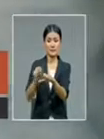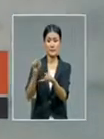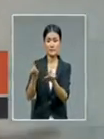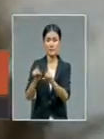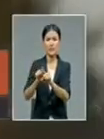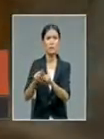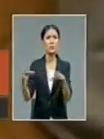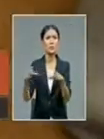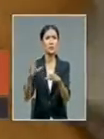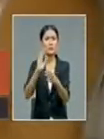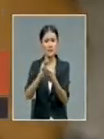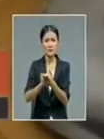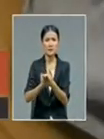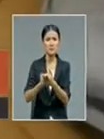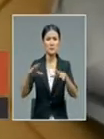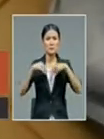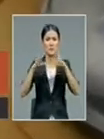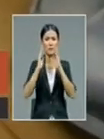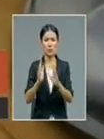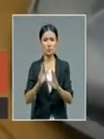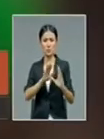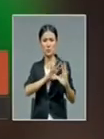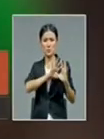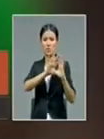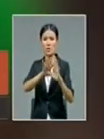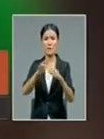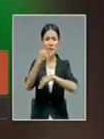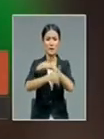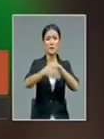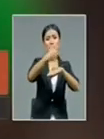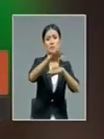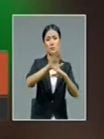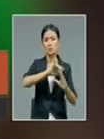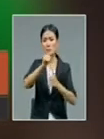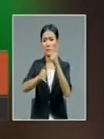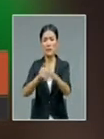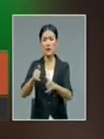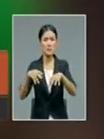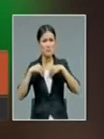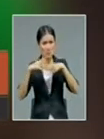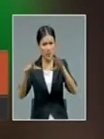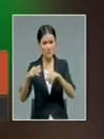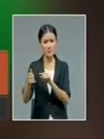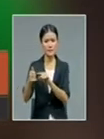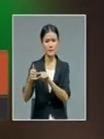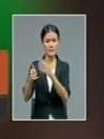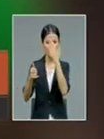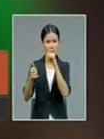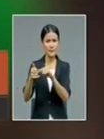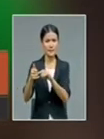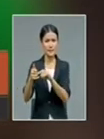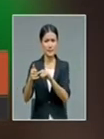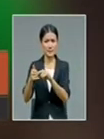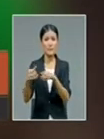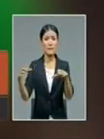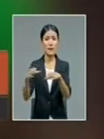นโยบายต่อต้านผู้อพยพเพราะว่าเขาเป็นอนุรักษ์นิยมไงแล้วก็ยังเป็นส่วนนึงในกลุ่มของพันธมิตรแนวคิดกลางขวาซึ่งรวมไปถึงพรร